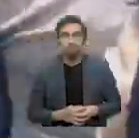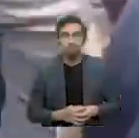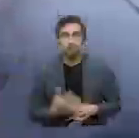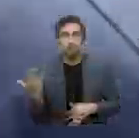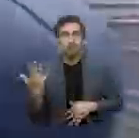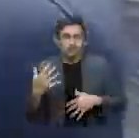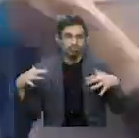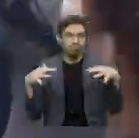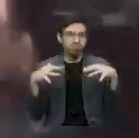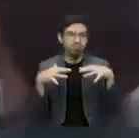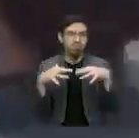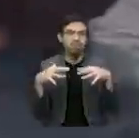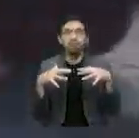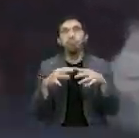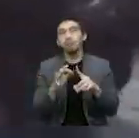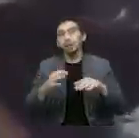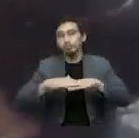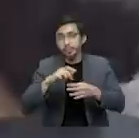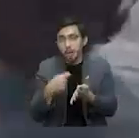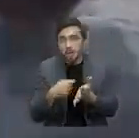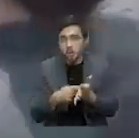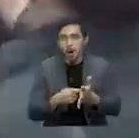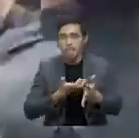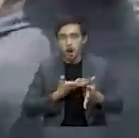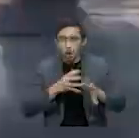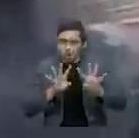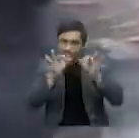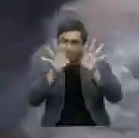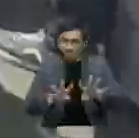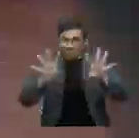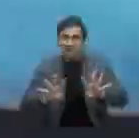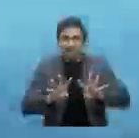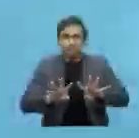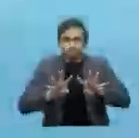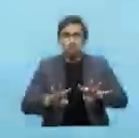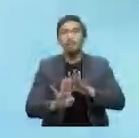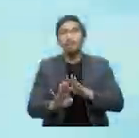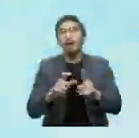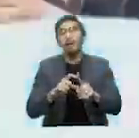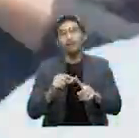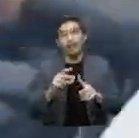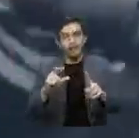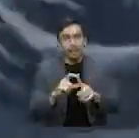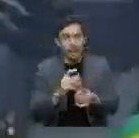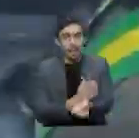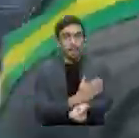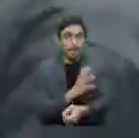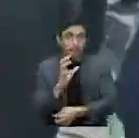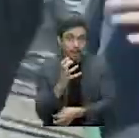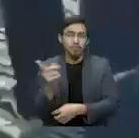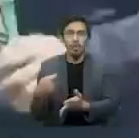Kericuhan pecah saat ratusan mahasiswa berupaya mendobrak gerbang DPRD Kabupaten Lebak Banten. Upaya mahasiswa dihalangi